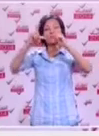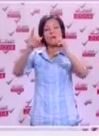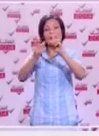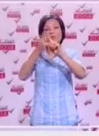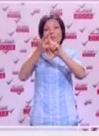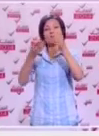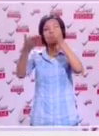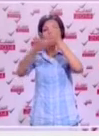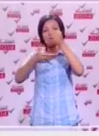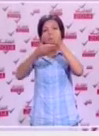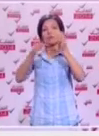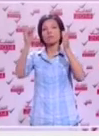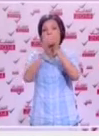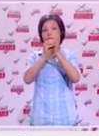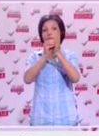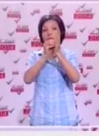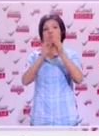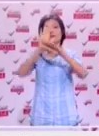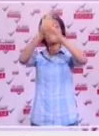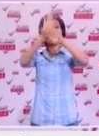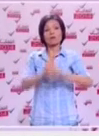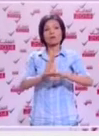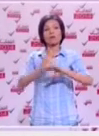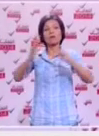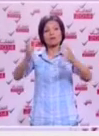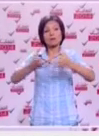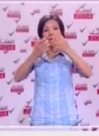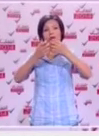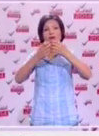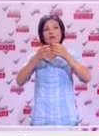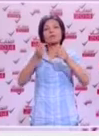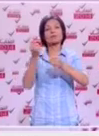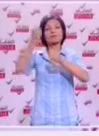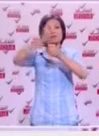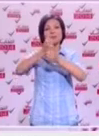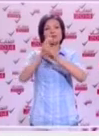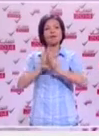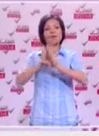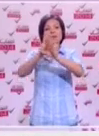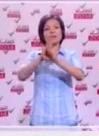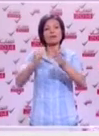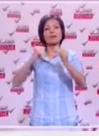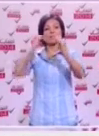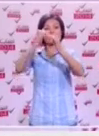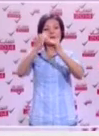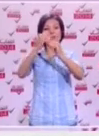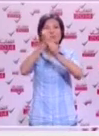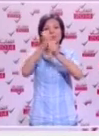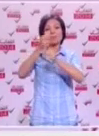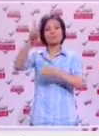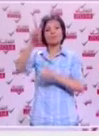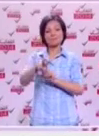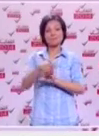الفلاحي ومن اوكد اهتماماتنا مجال الطاقه بالقضاء على الفساد وتركيز منظومه الدعم الرشيد والمساوات والشفافيه